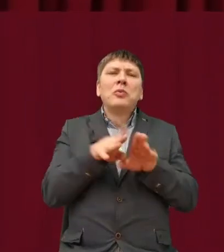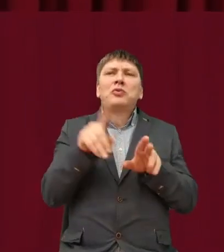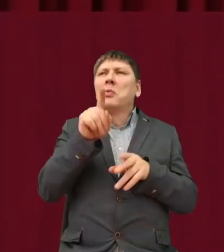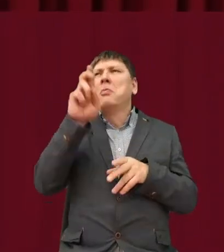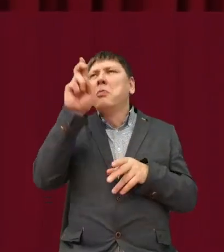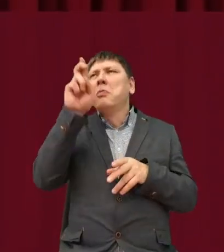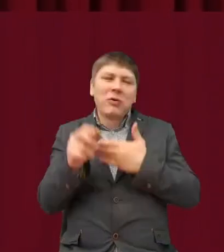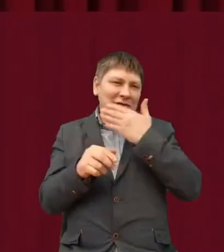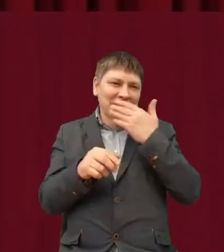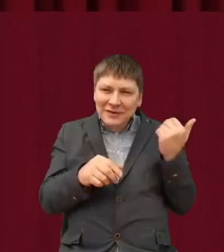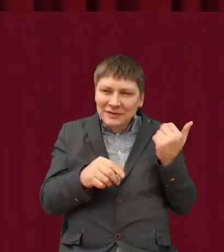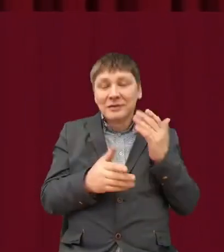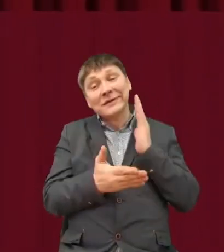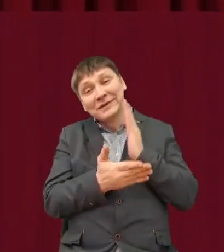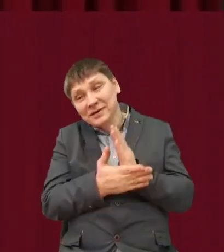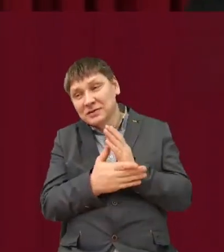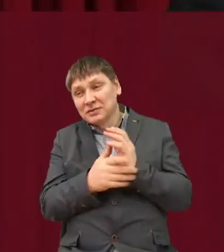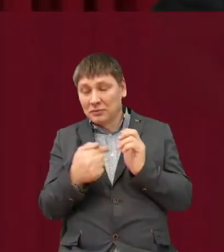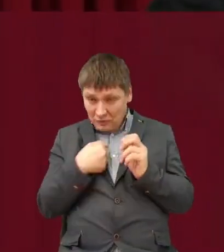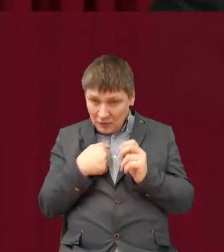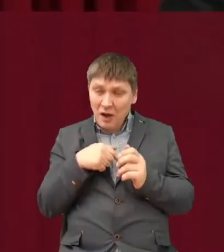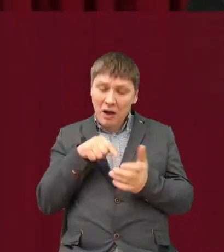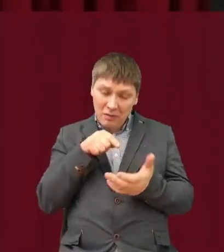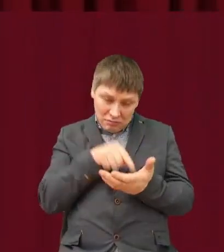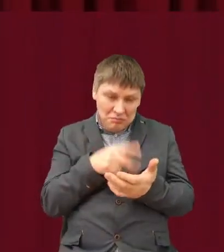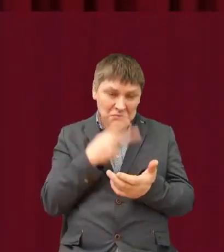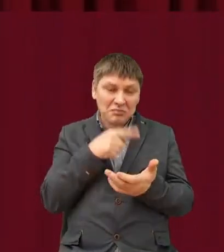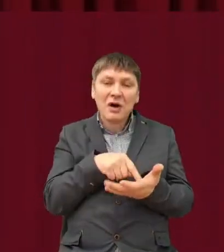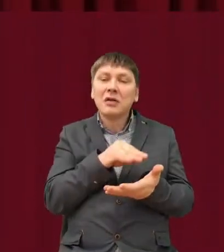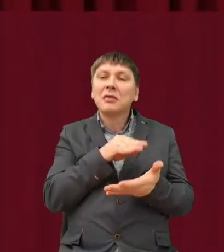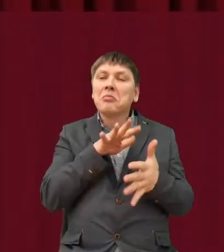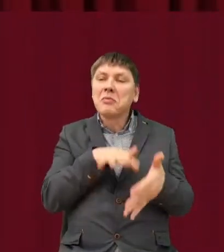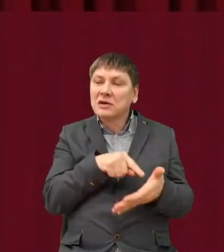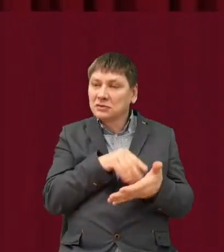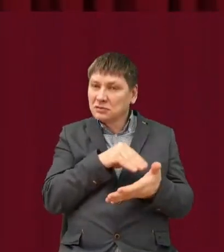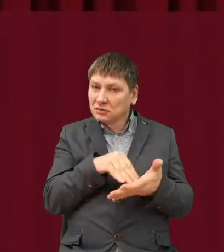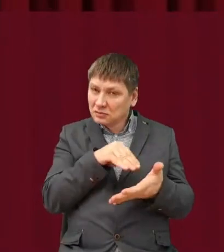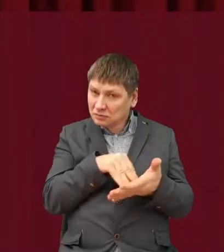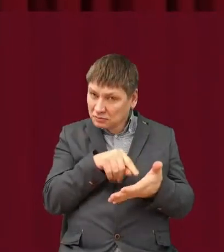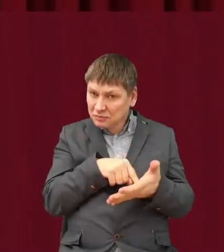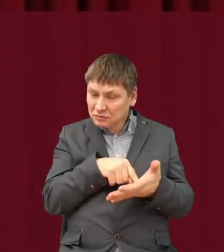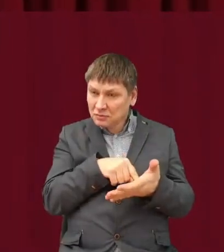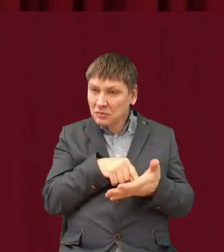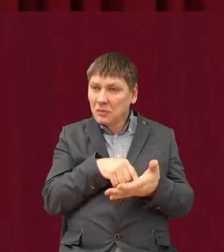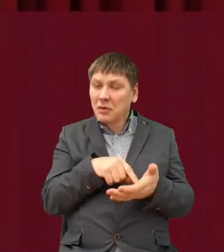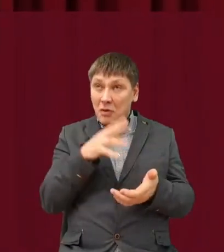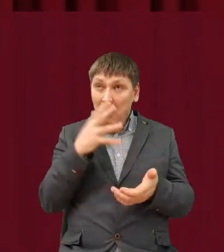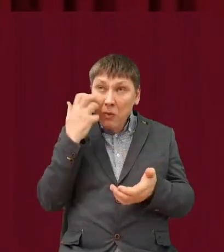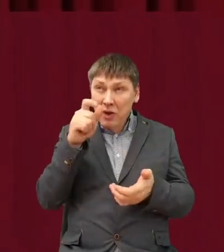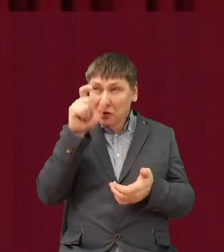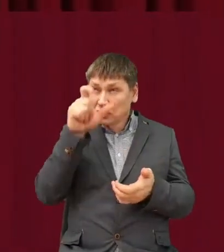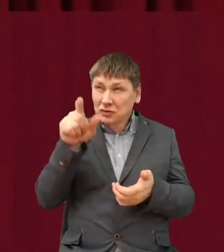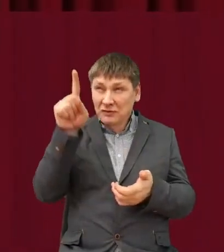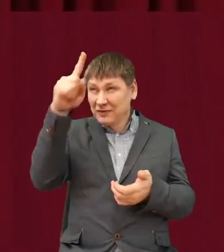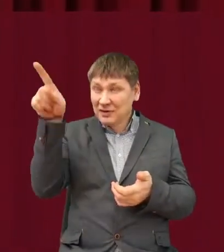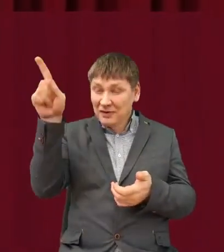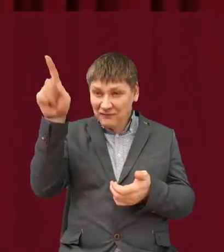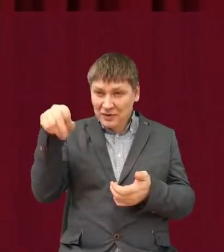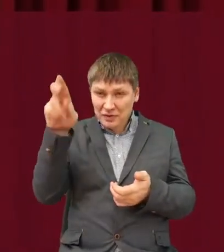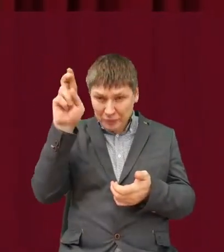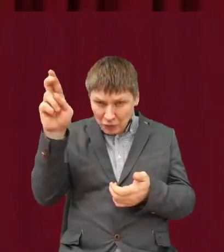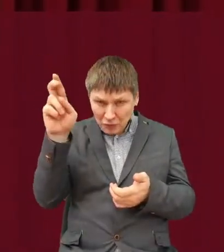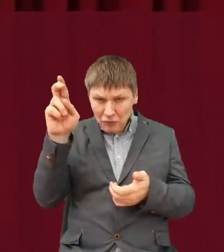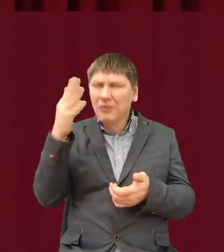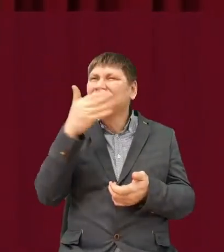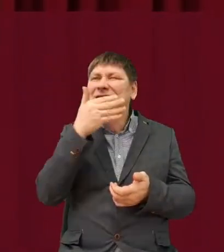что с точки зрения Библии вот на основании этого места писания отрицание Бога это безумие Что такое